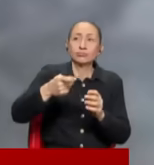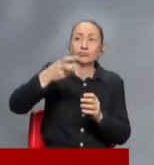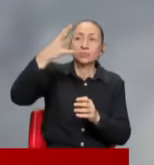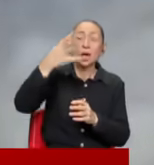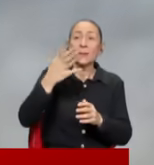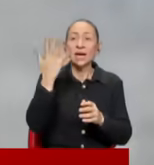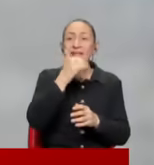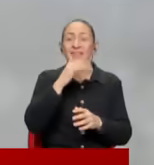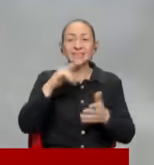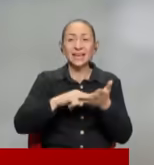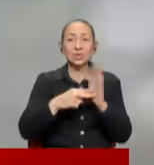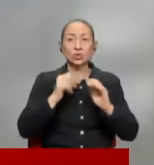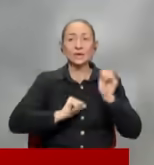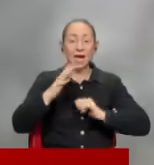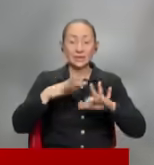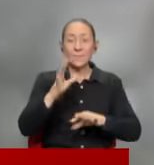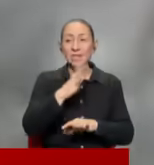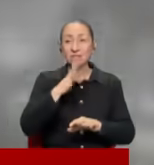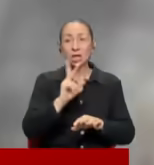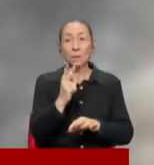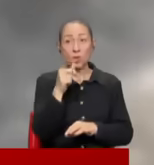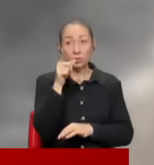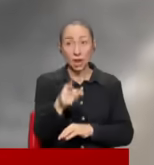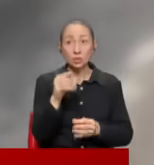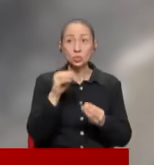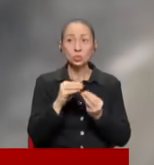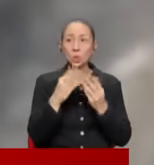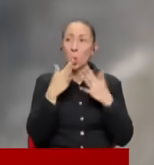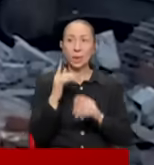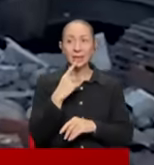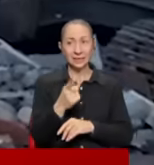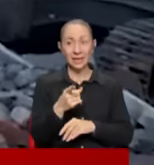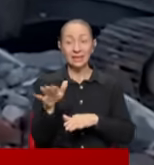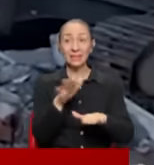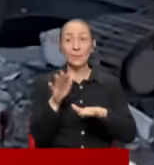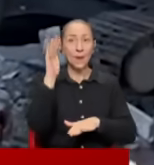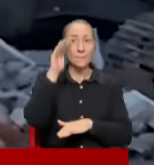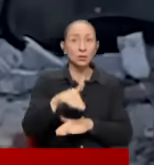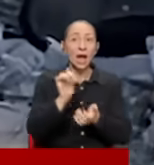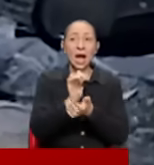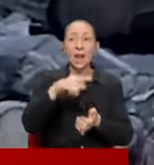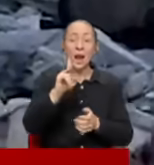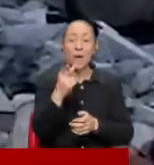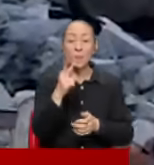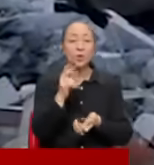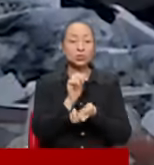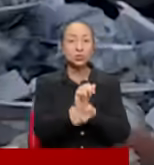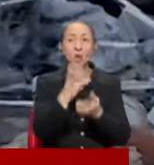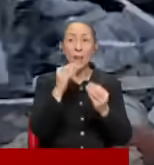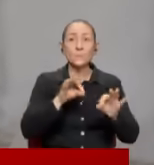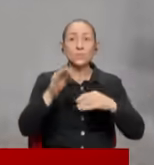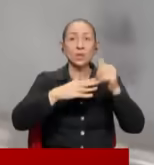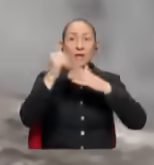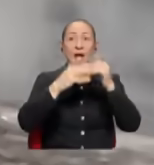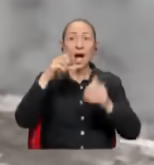Ama Karadeniz Teknik Üniversitesi'nin hazırladığı bilirkişi raporunda suçlu yok denildi. Depremzede aileler, raporu tutuklu yargılanan